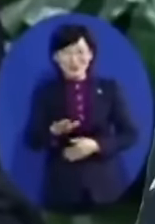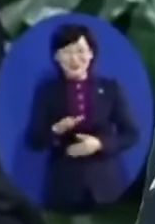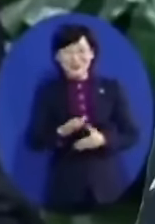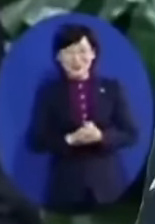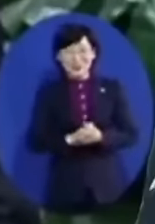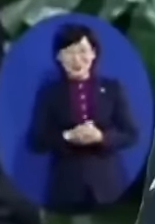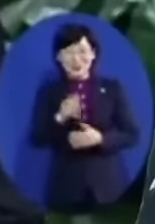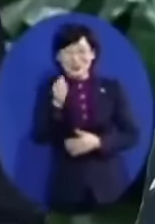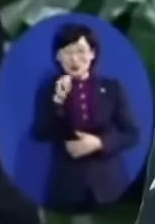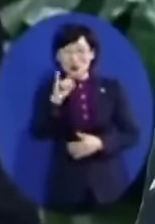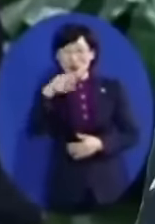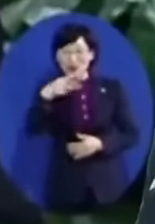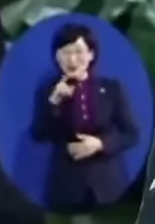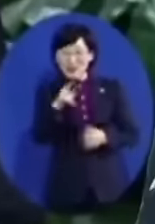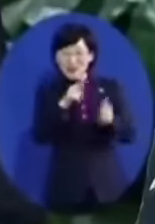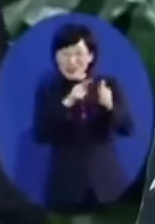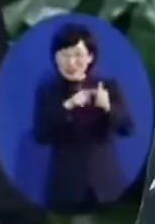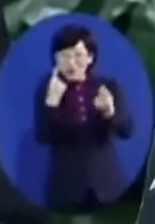괴테보다도 우리가